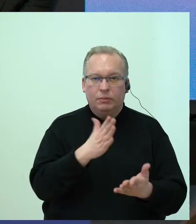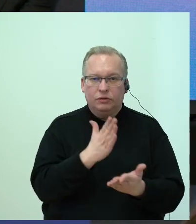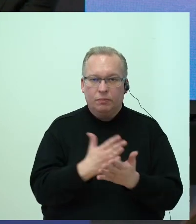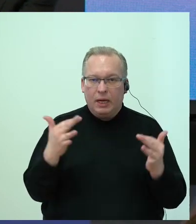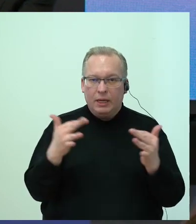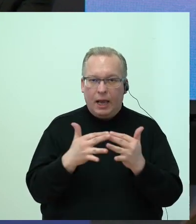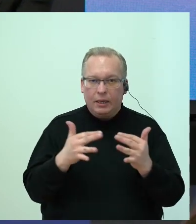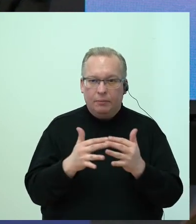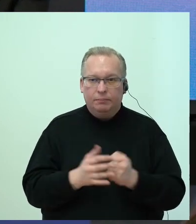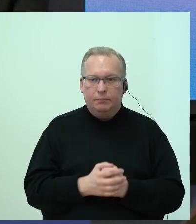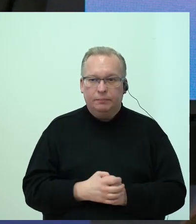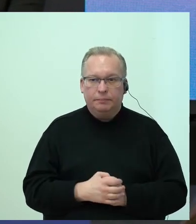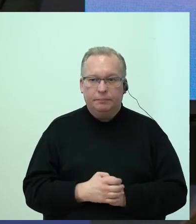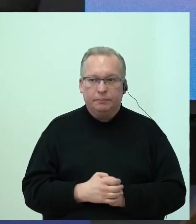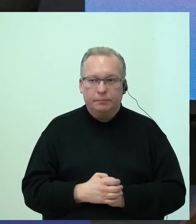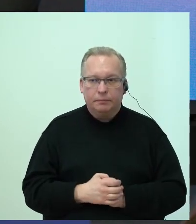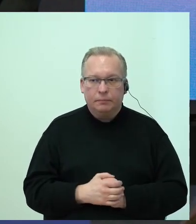jums.